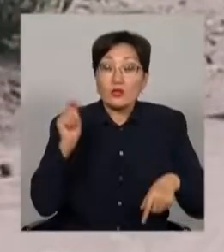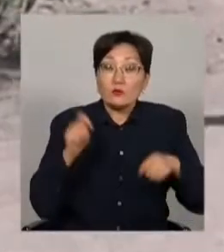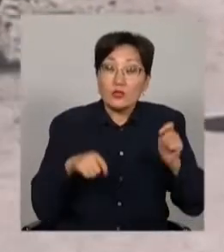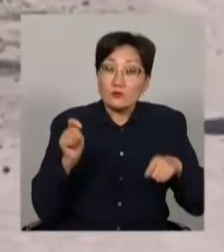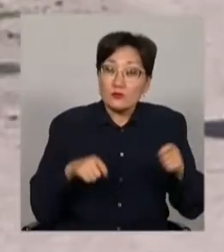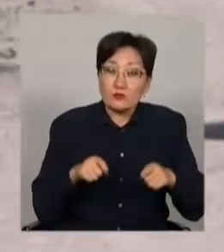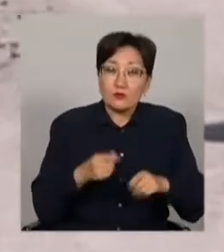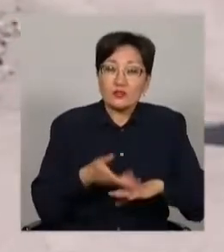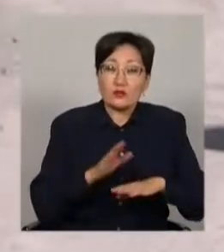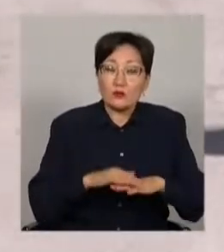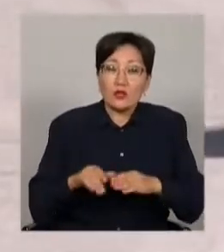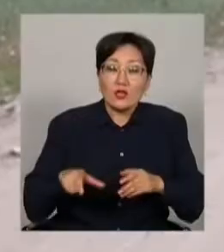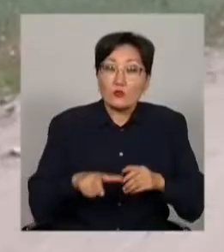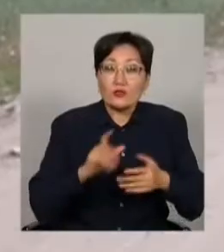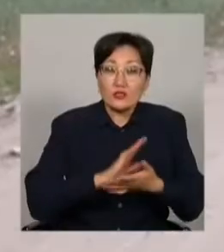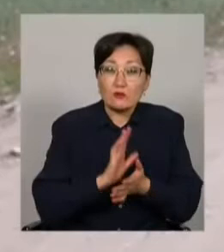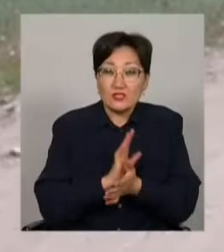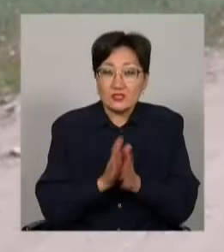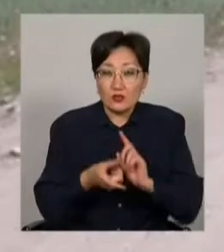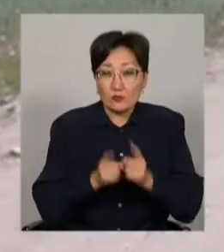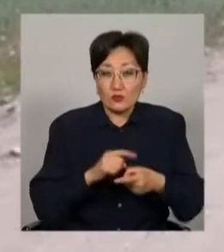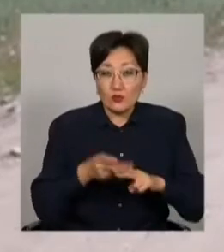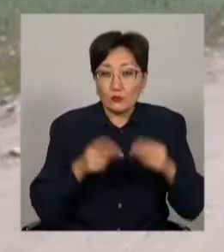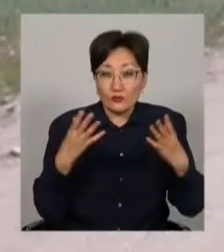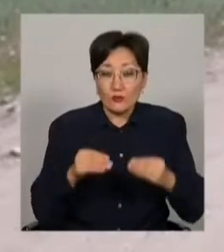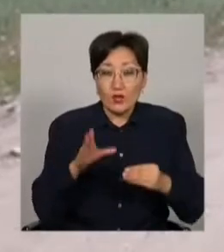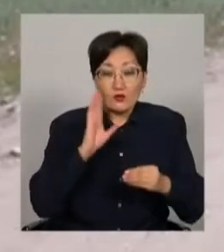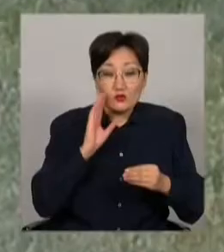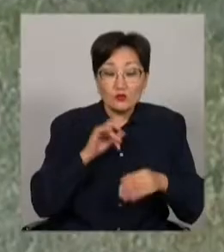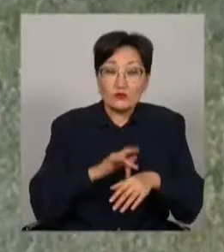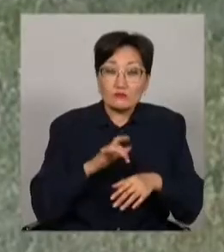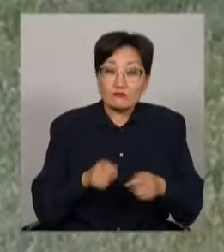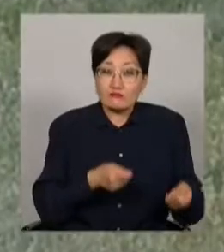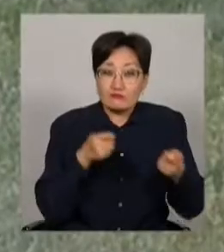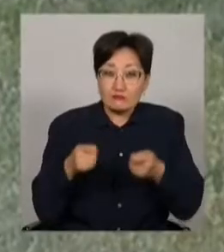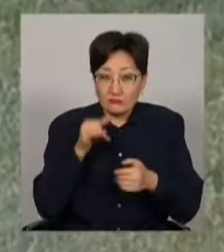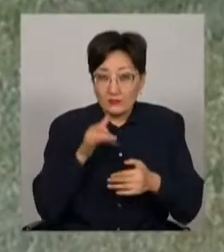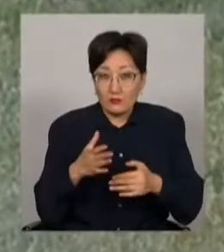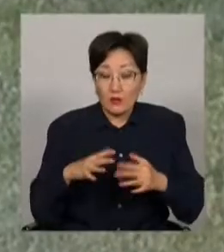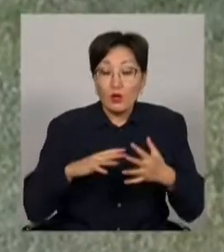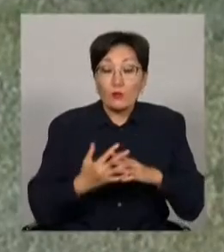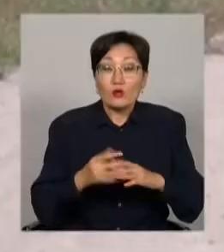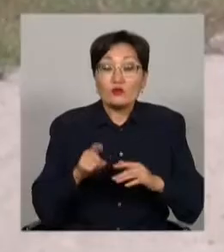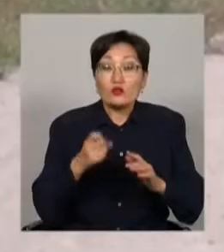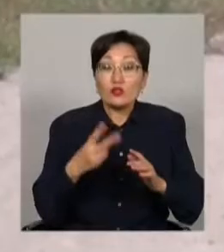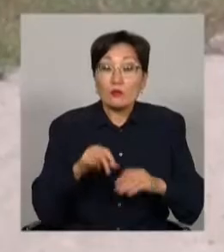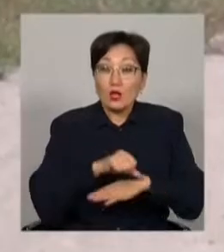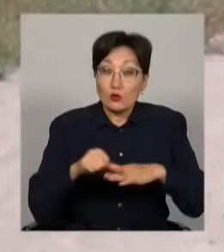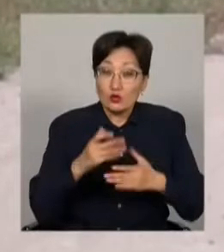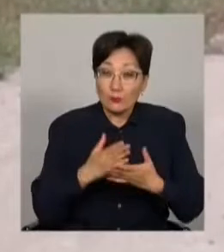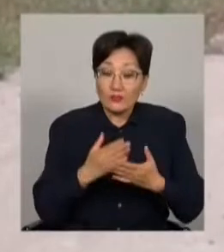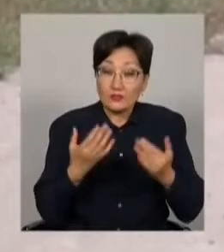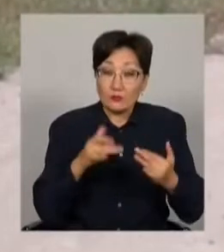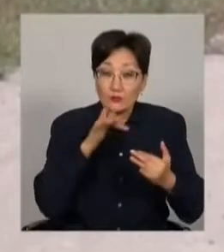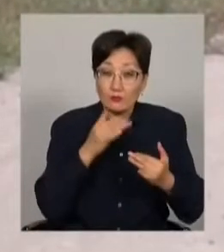жаууы да мұң. Жолы батпаққа айналған тұрғындар ондай күндерде су тасуға да қауқарсыз. Жалпы Шамалған ауылының өзінде 120 көше бар десек,